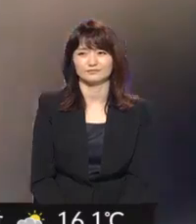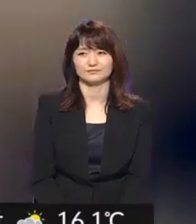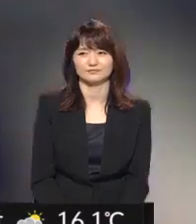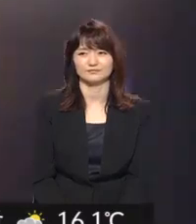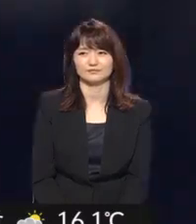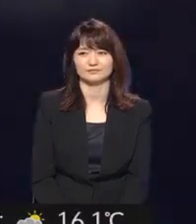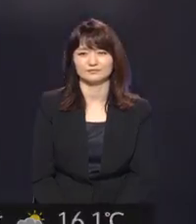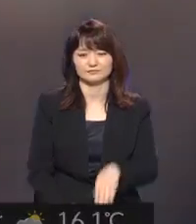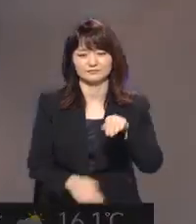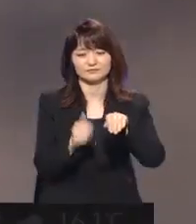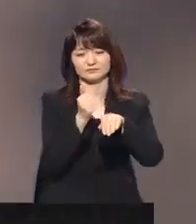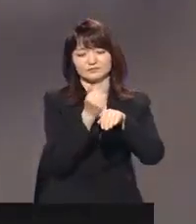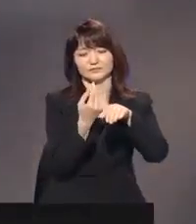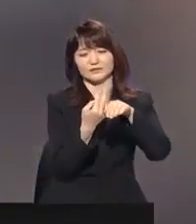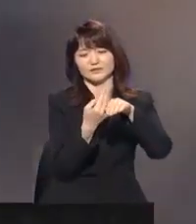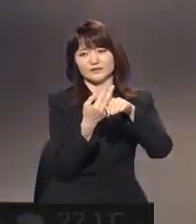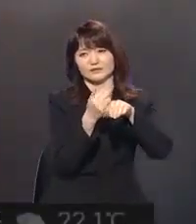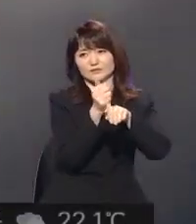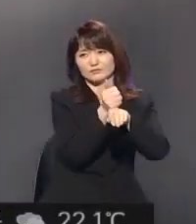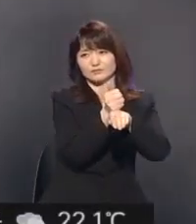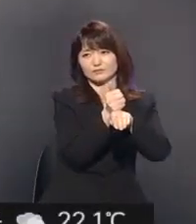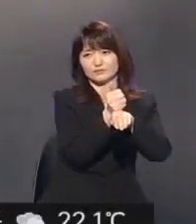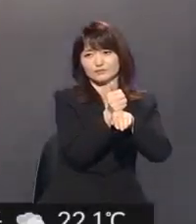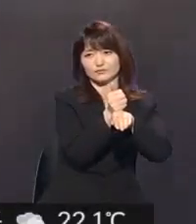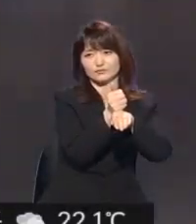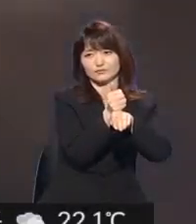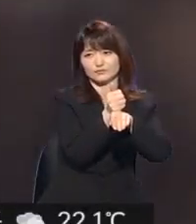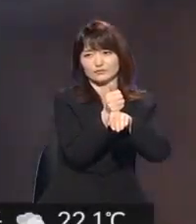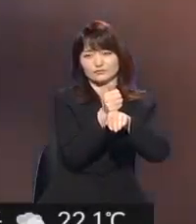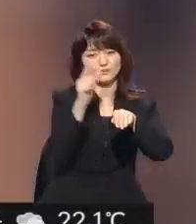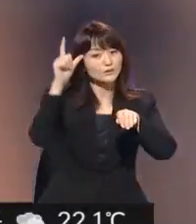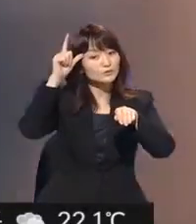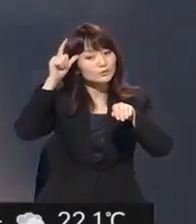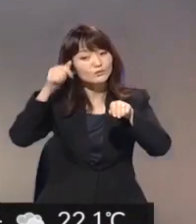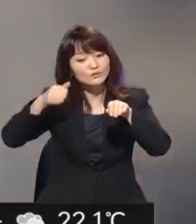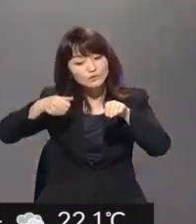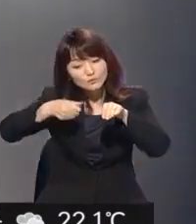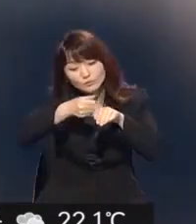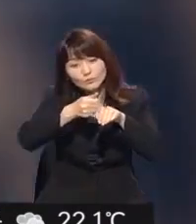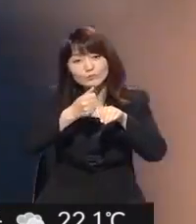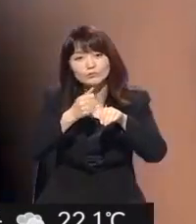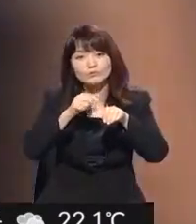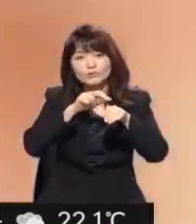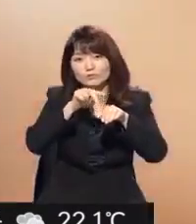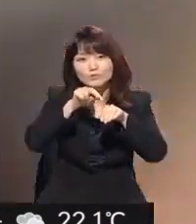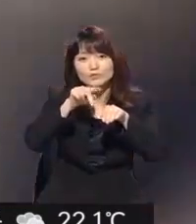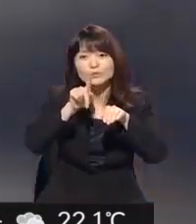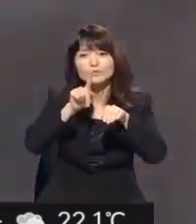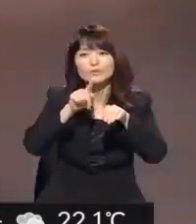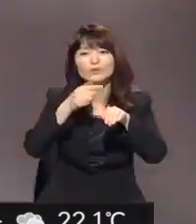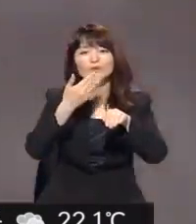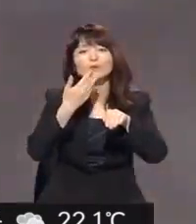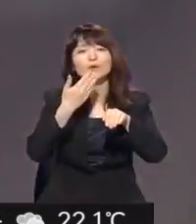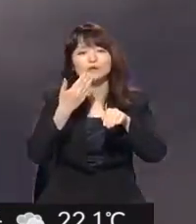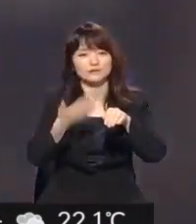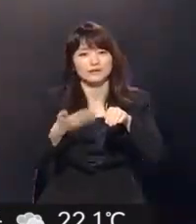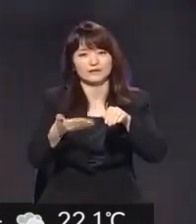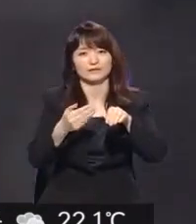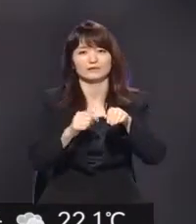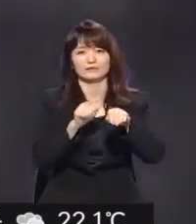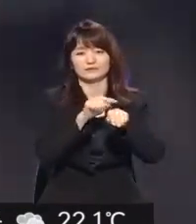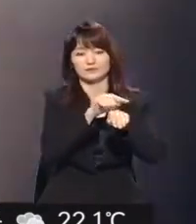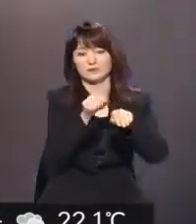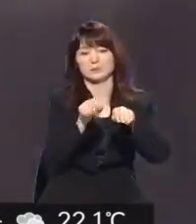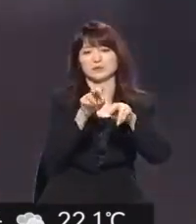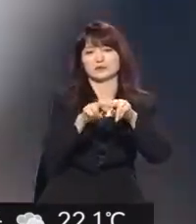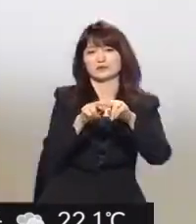네, 차 창문으로 들소 한 마리가 얼굴을 들이밀면서 혓바닥을 날름거립니다. 뭔가를 좀 달라고 하는 것 같죠?